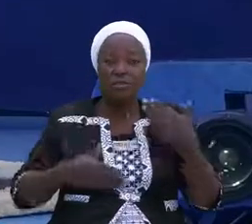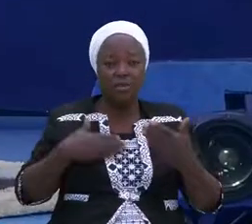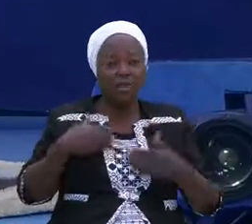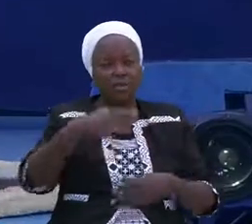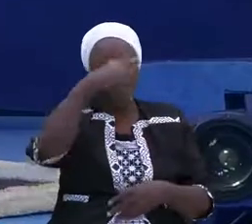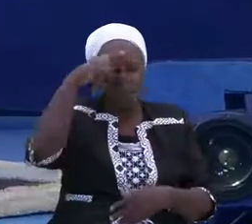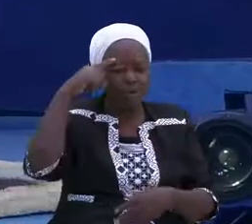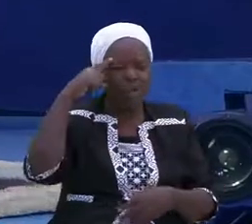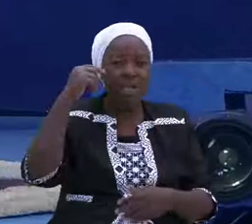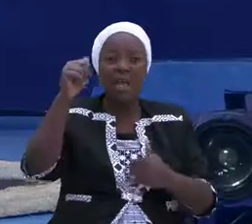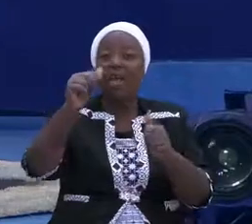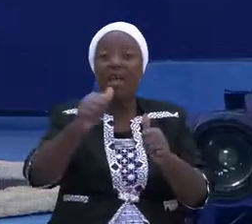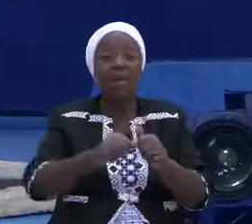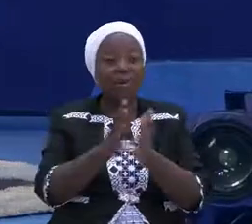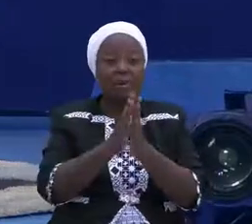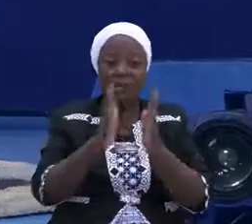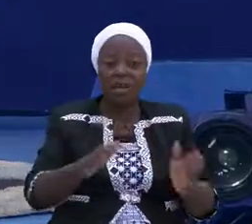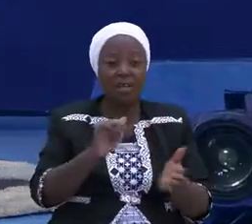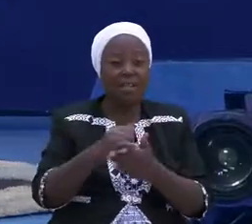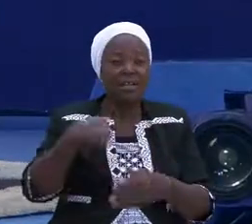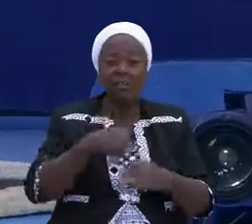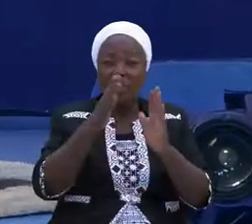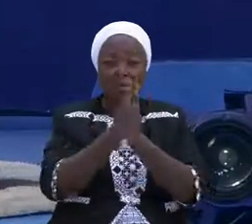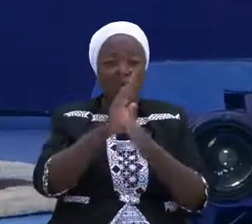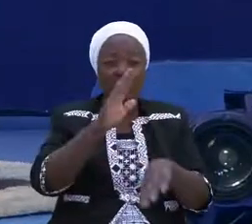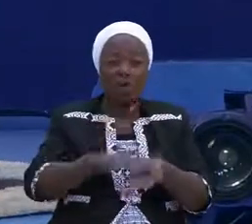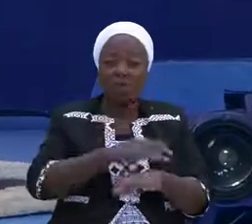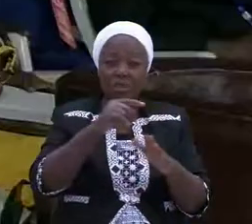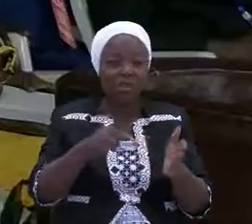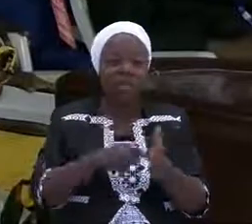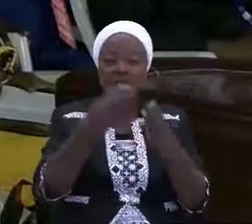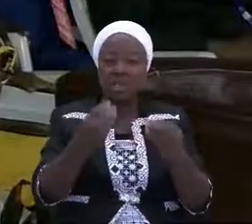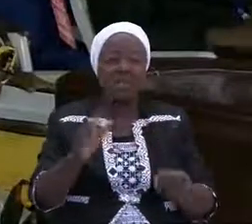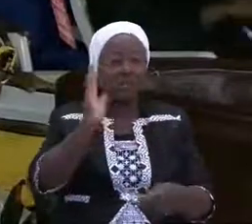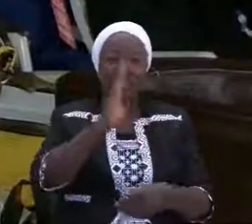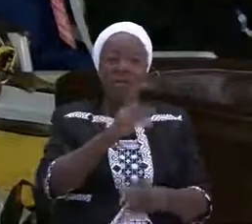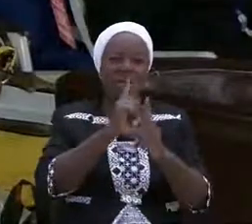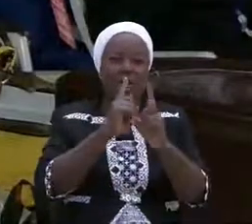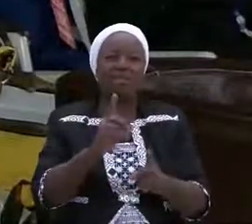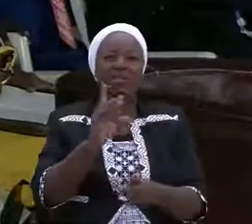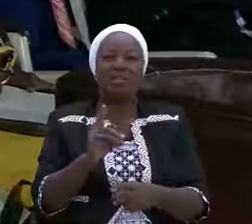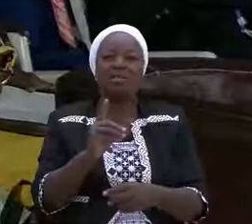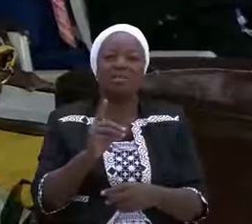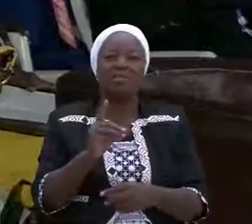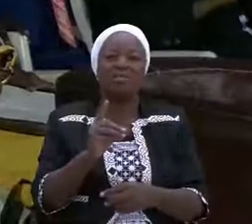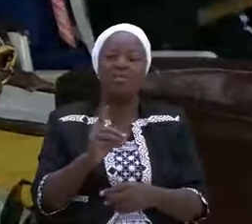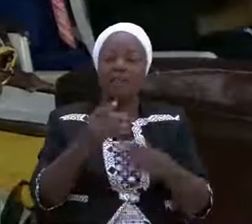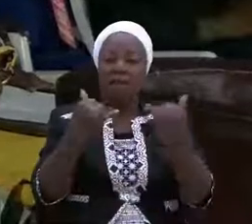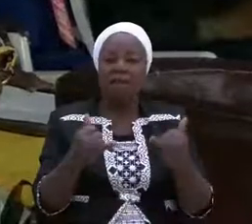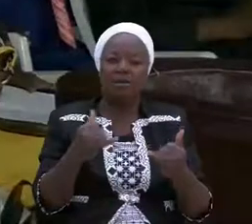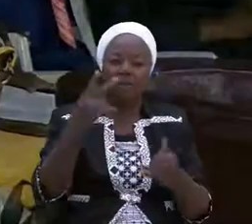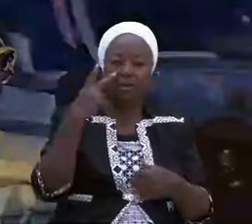joie parce que toute prière que nous ferons en ce lieu sera exaucé.